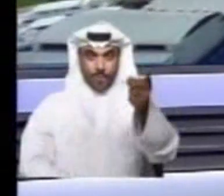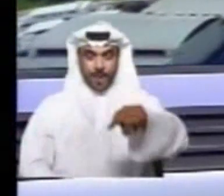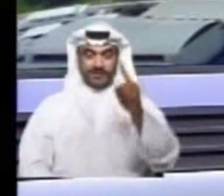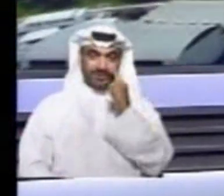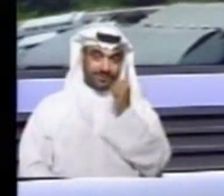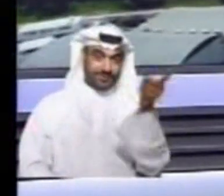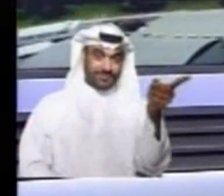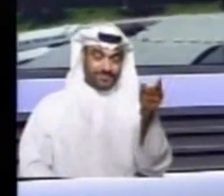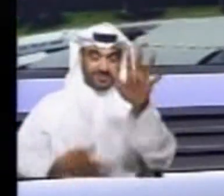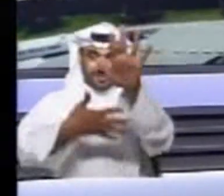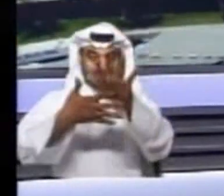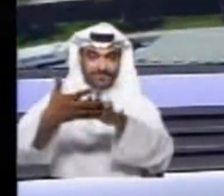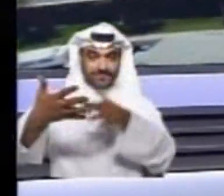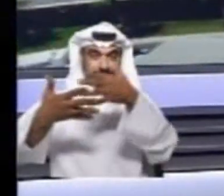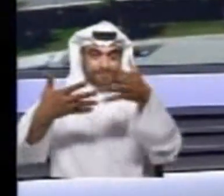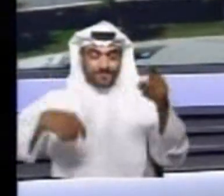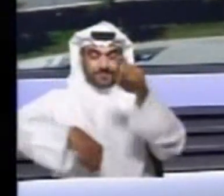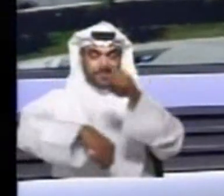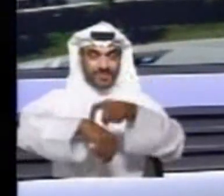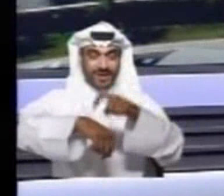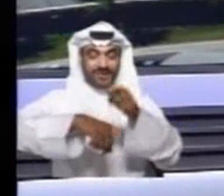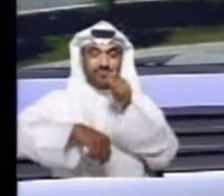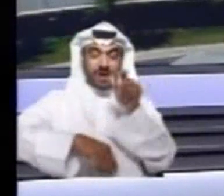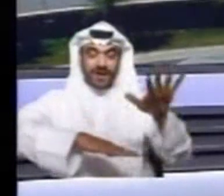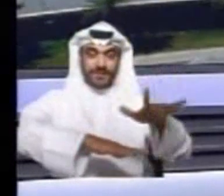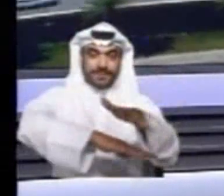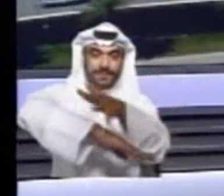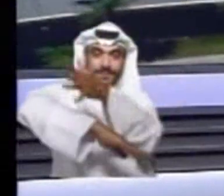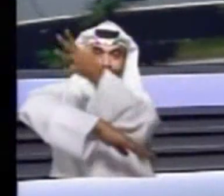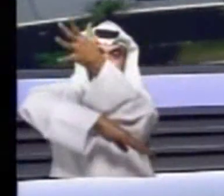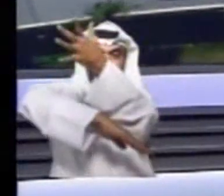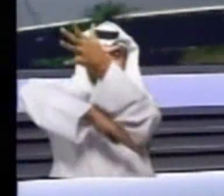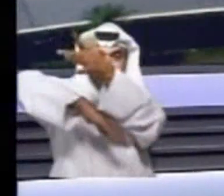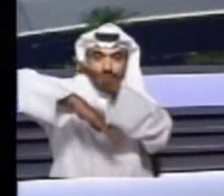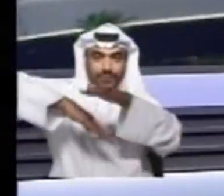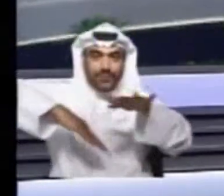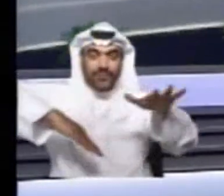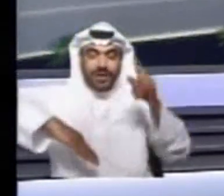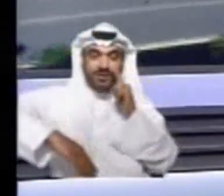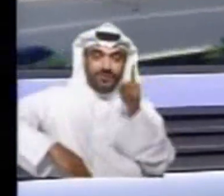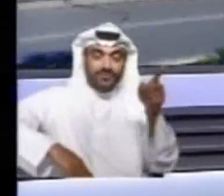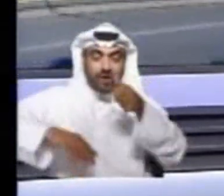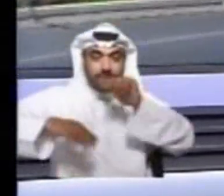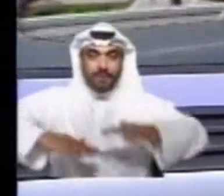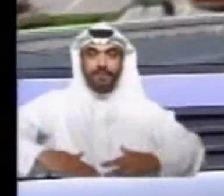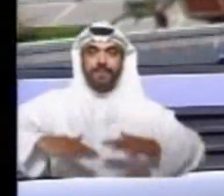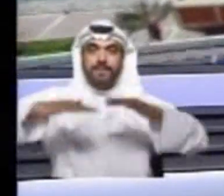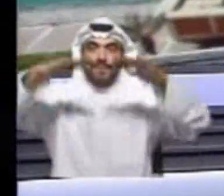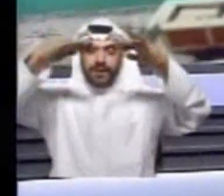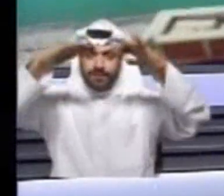خفيف إلى معتدل، فترة هذه من فترات الفساد، المد الأول بإذن الله راح يكون الساعة 1:48 دقيقة صباحا، والمد الثاني